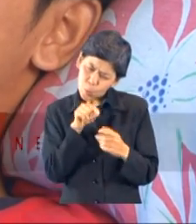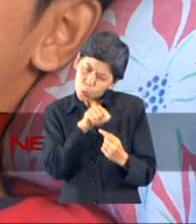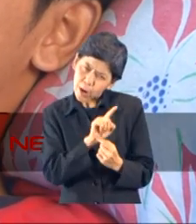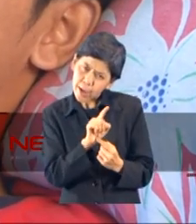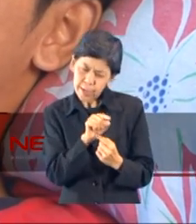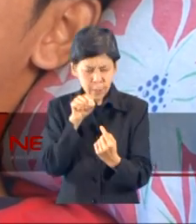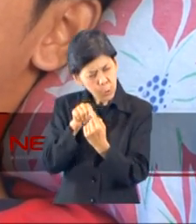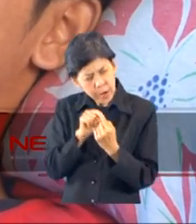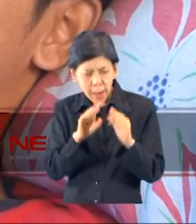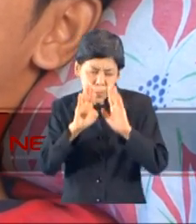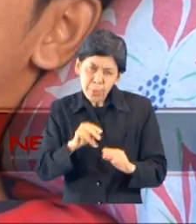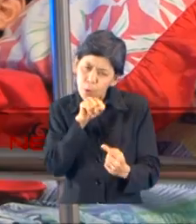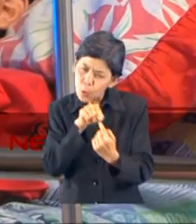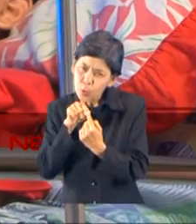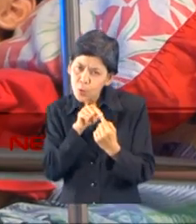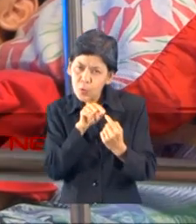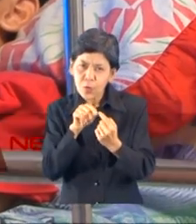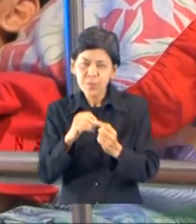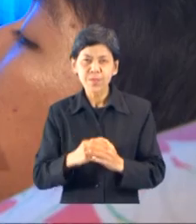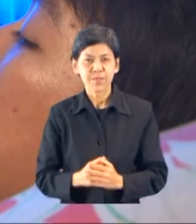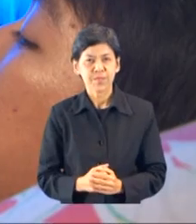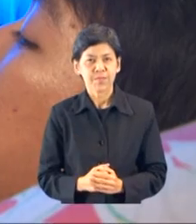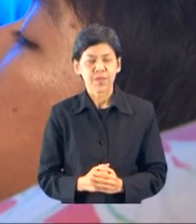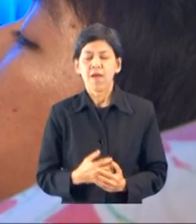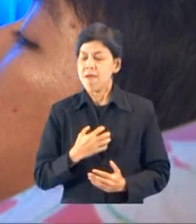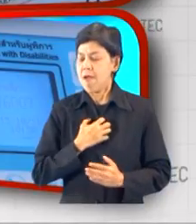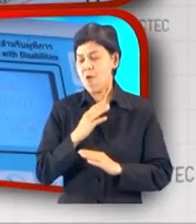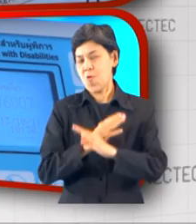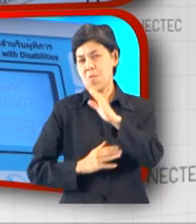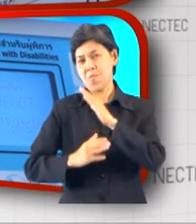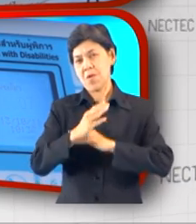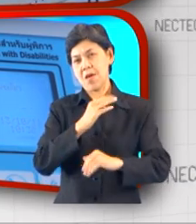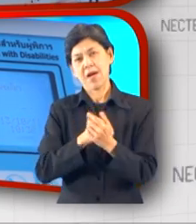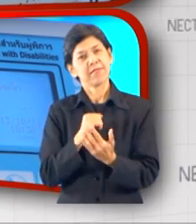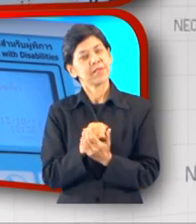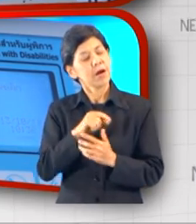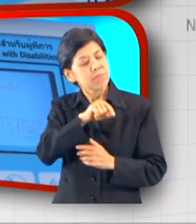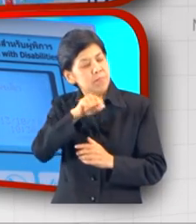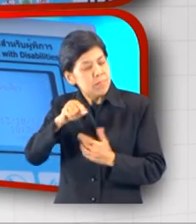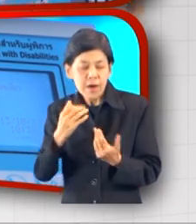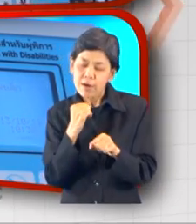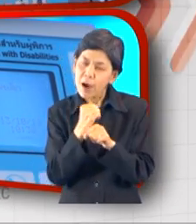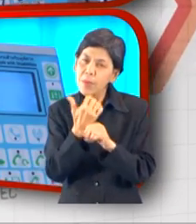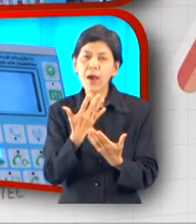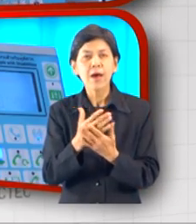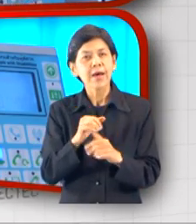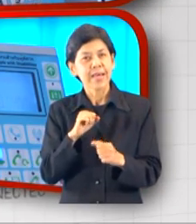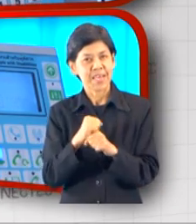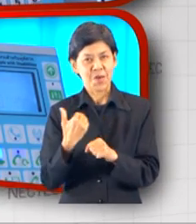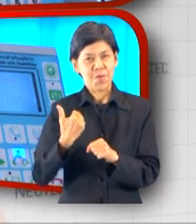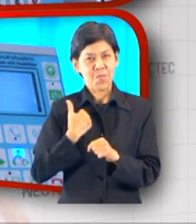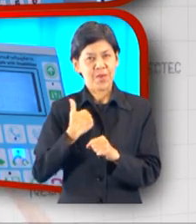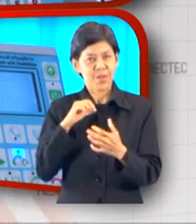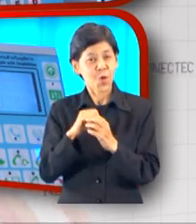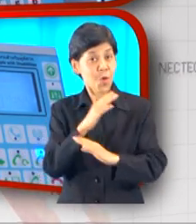ไหนหรือว่าความพิการแบบไหน เพื่อให้ผู้พิการสามารถติดต่อกับคนภายนอกได้โทรศัพท์ระบบสแก